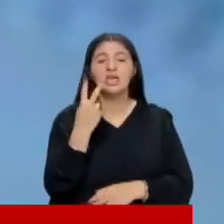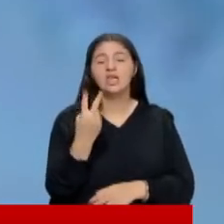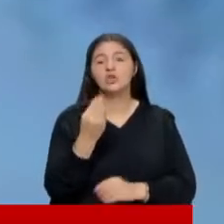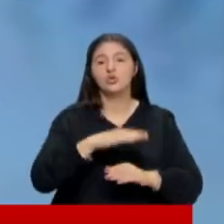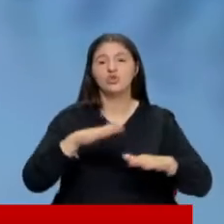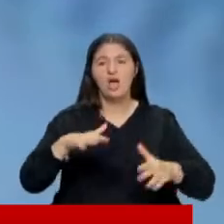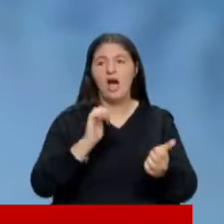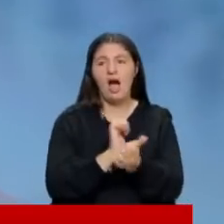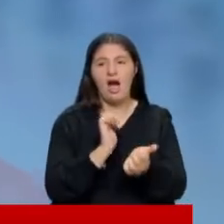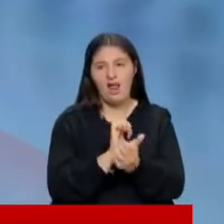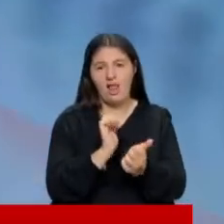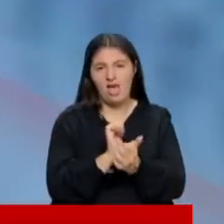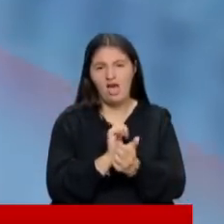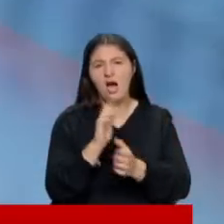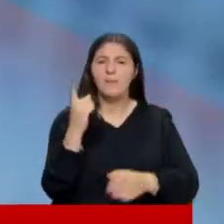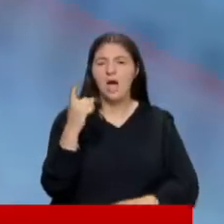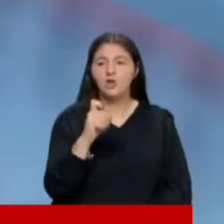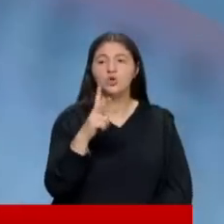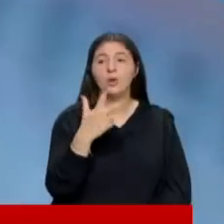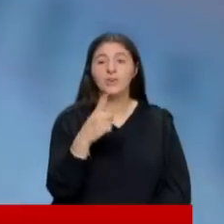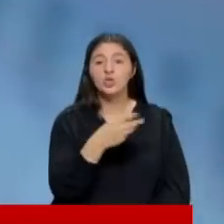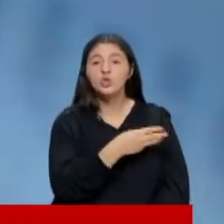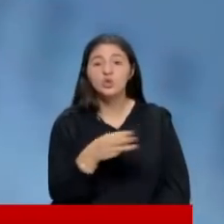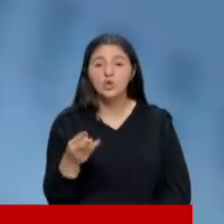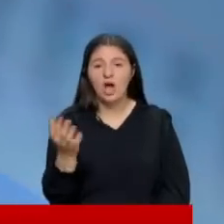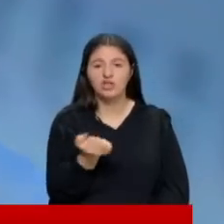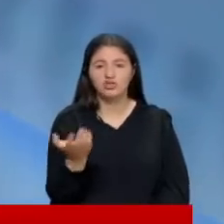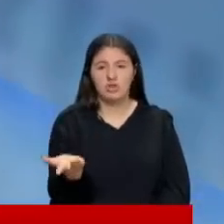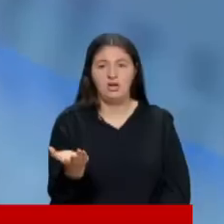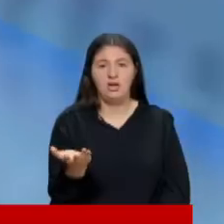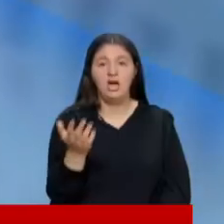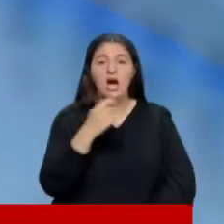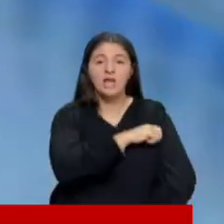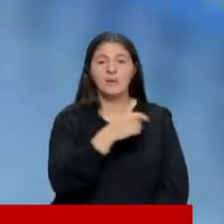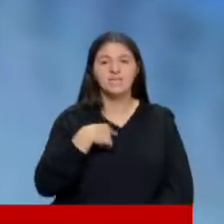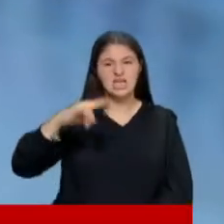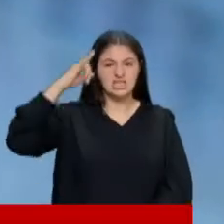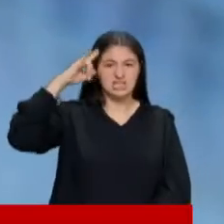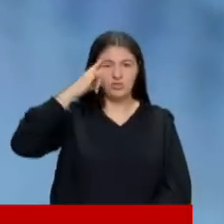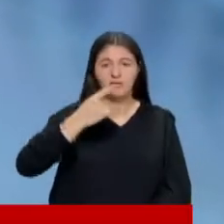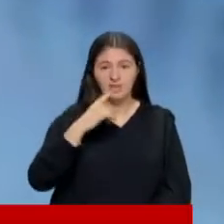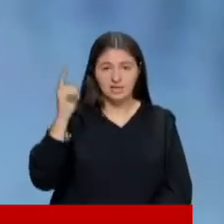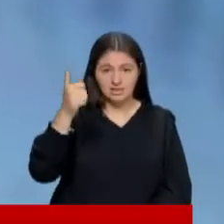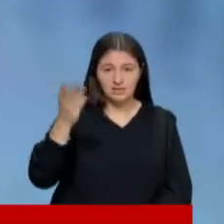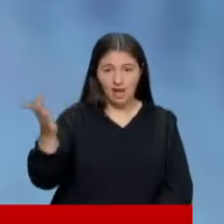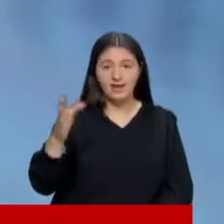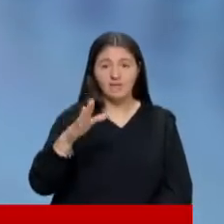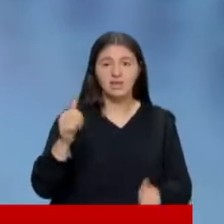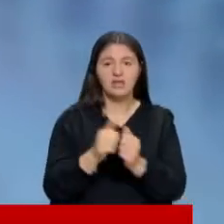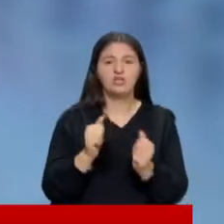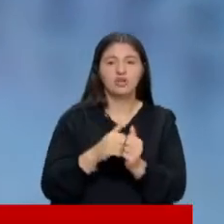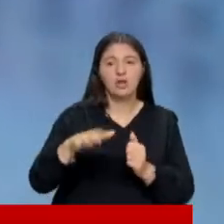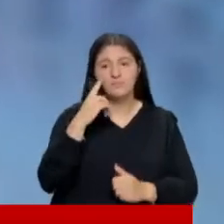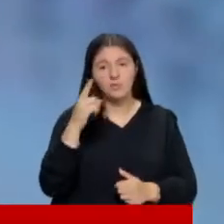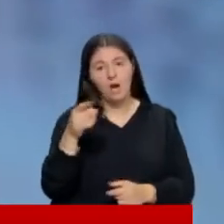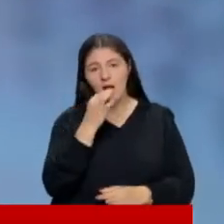iki çocuklu aile aile 3000 euro alacak Almanya bizi kıskanıyordu yani iktidar ve yandaşları